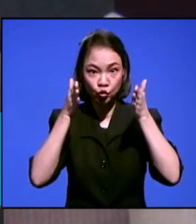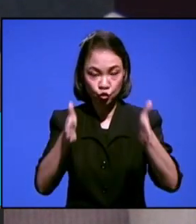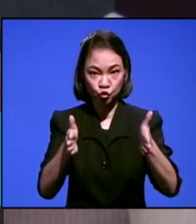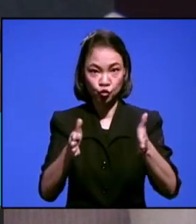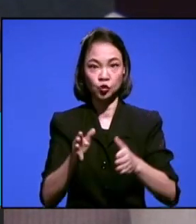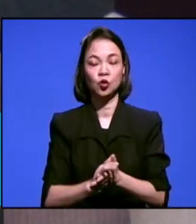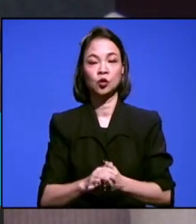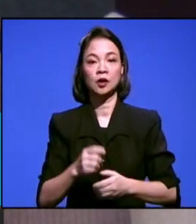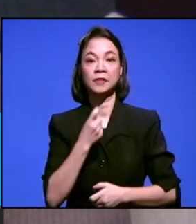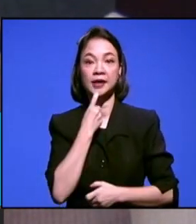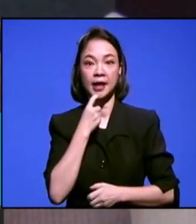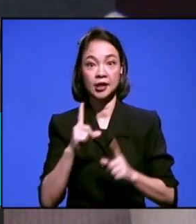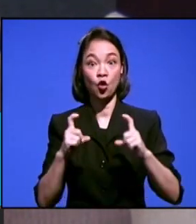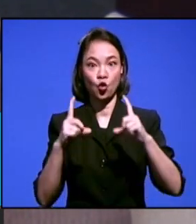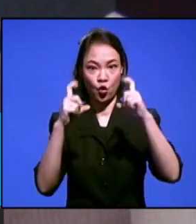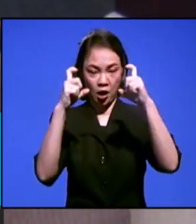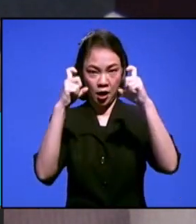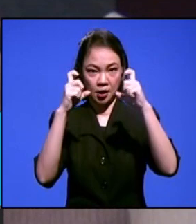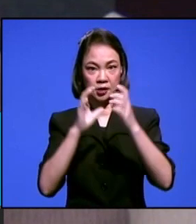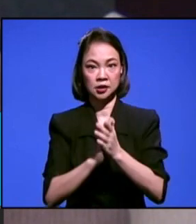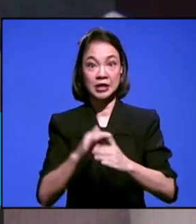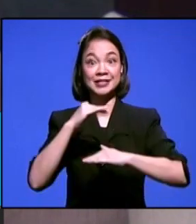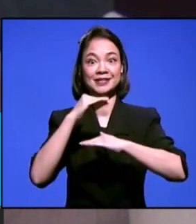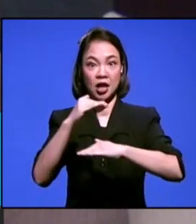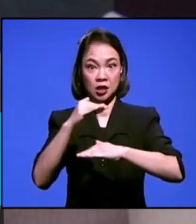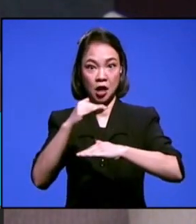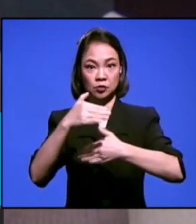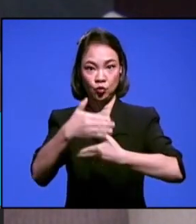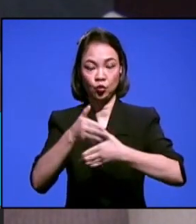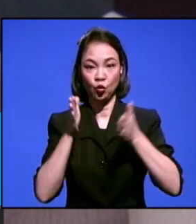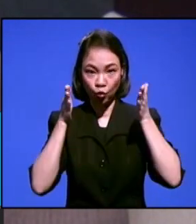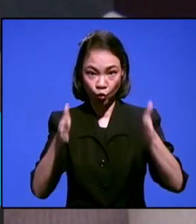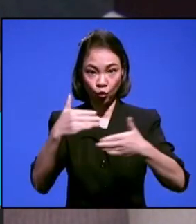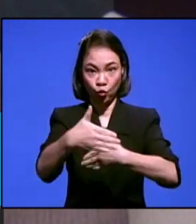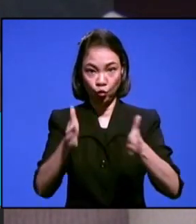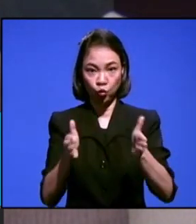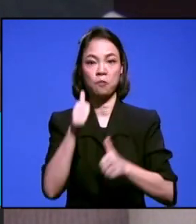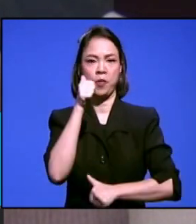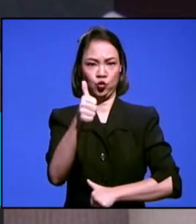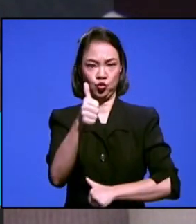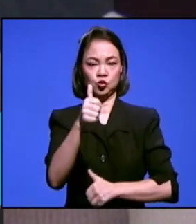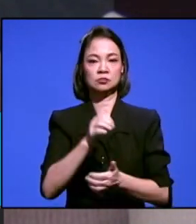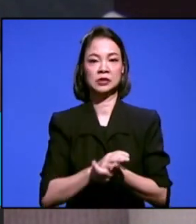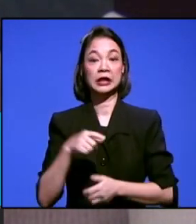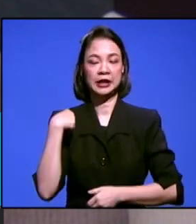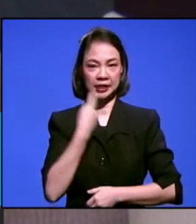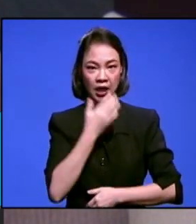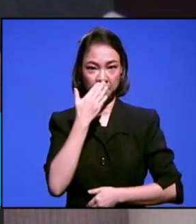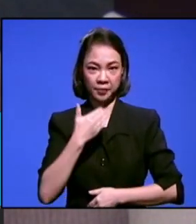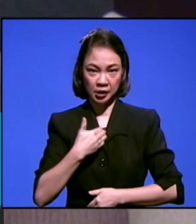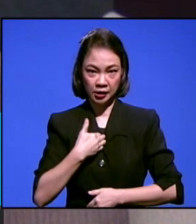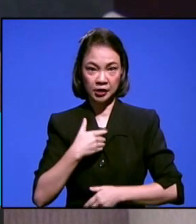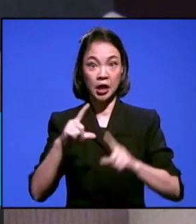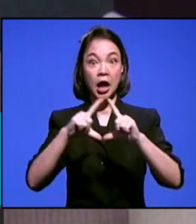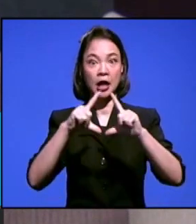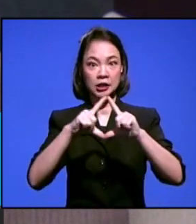virus corona. Dengan standar isolasi yang baik. Kita juga memiliki peralatan